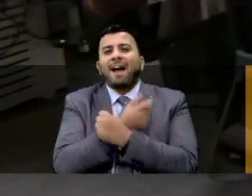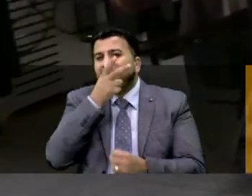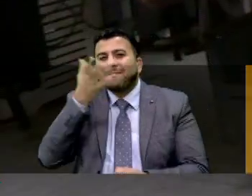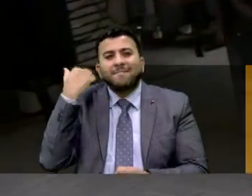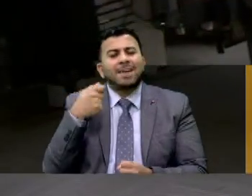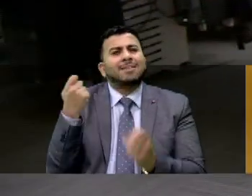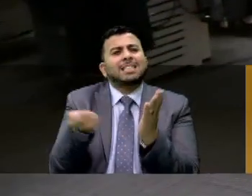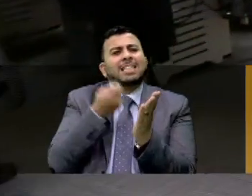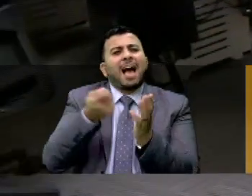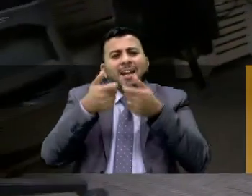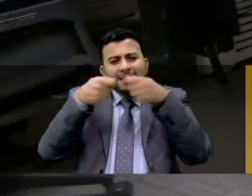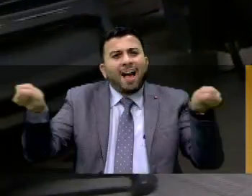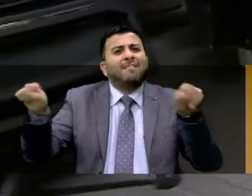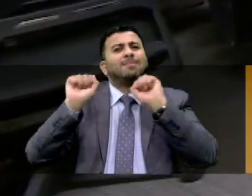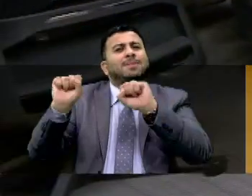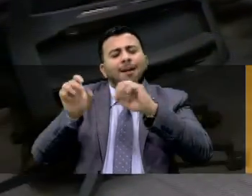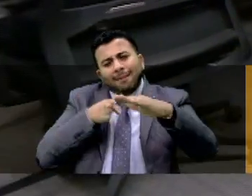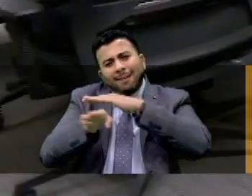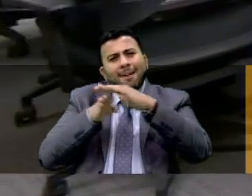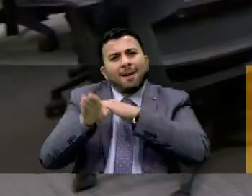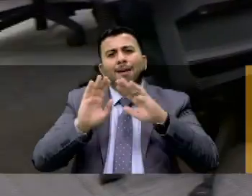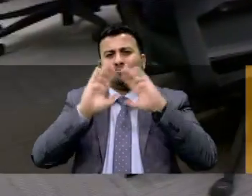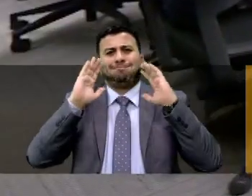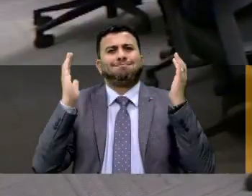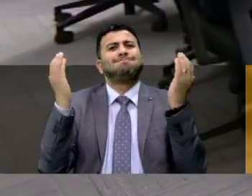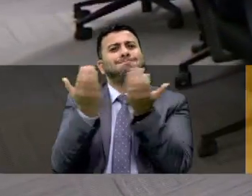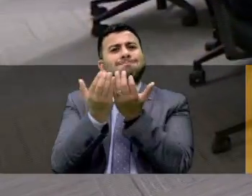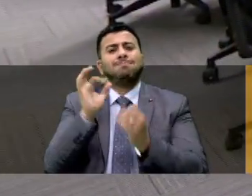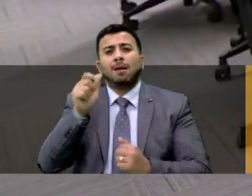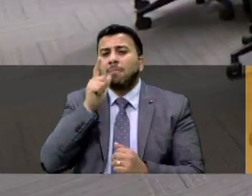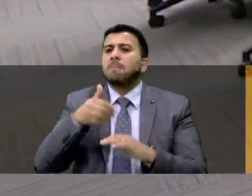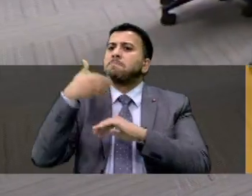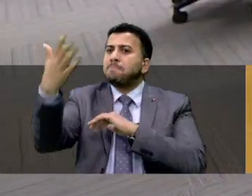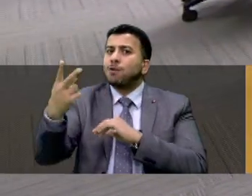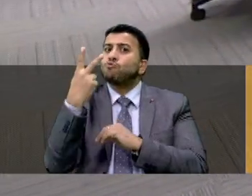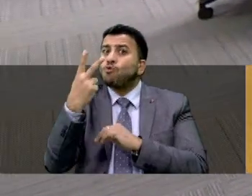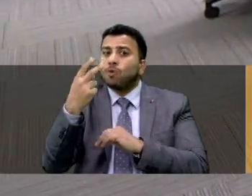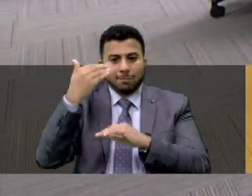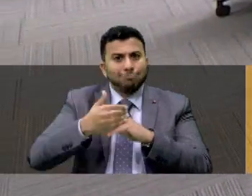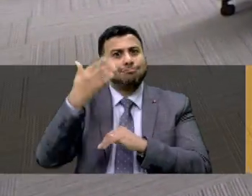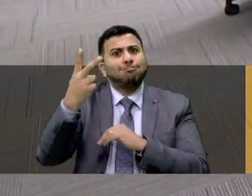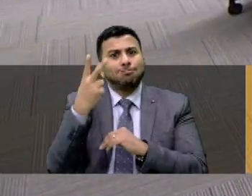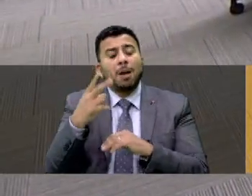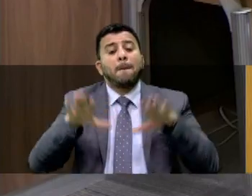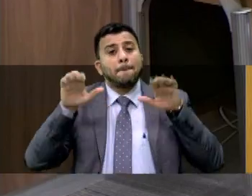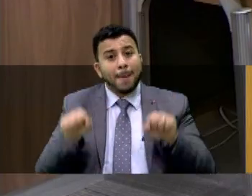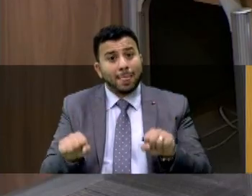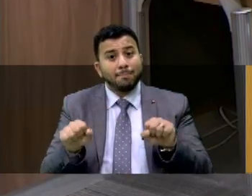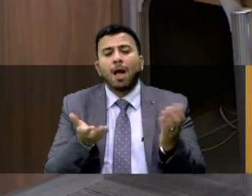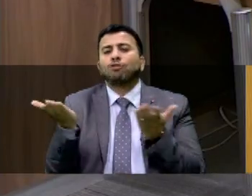اجتماعيا للصحفيين بمساحات داخلية مغلقة وأخرى خارجية في الهواء الطلق، بالإضافة لمكاتب